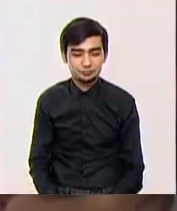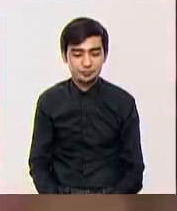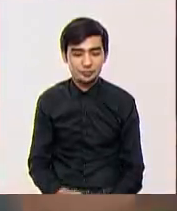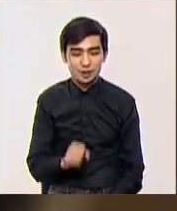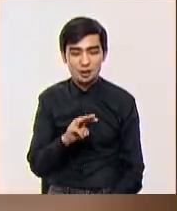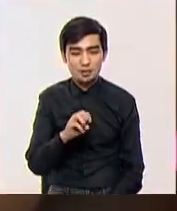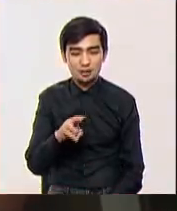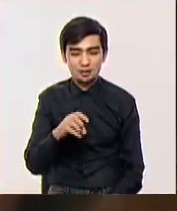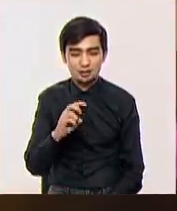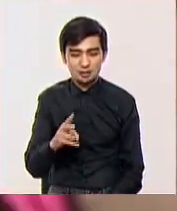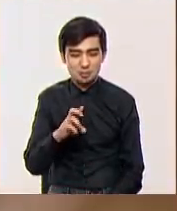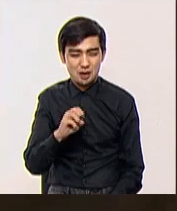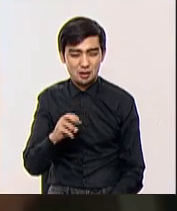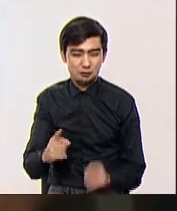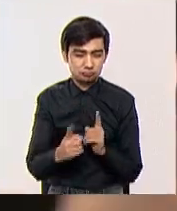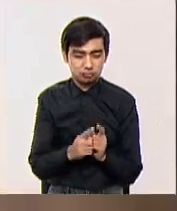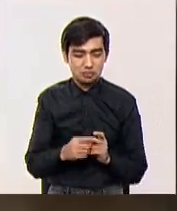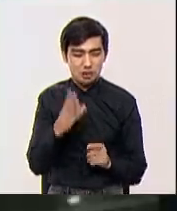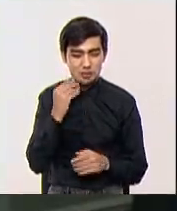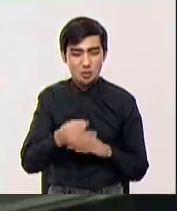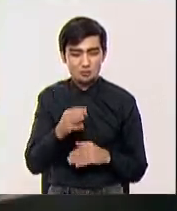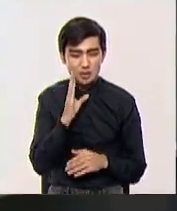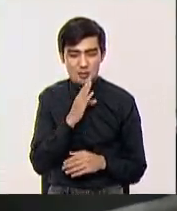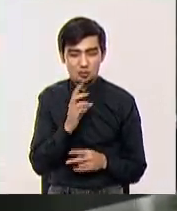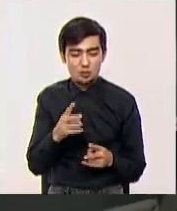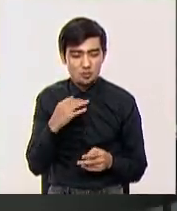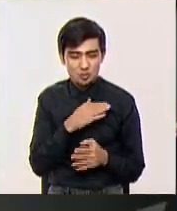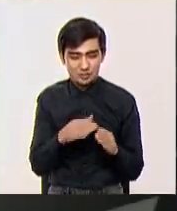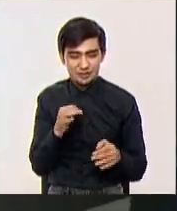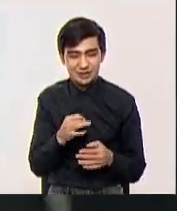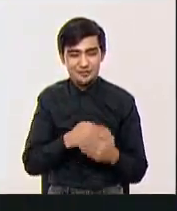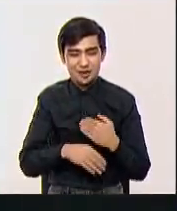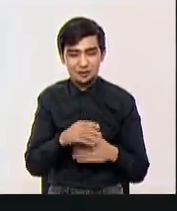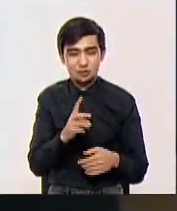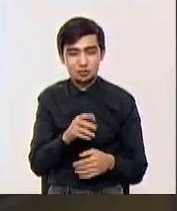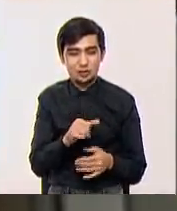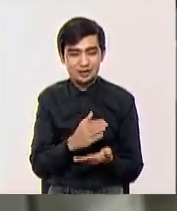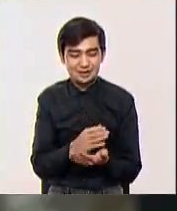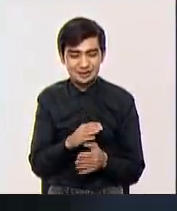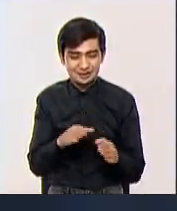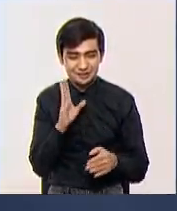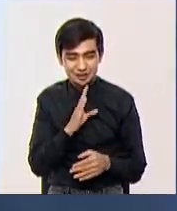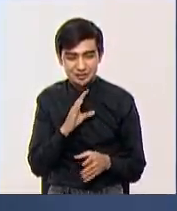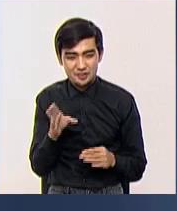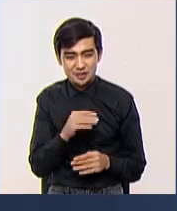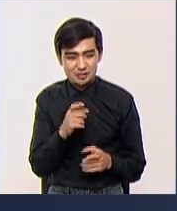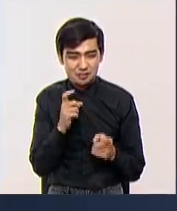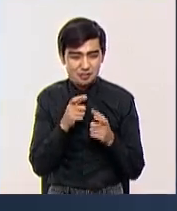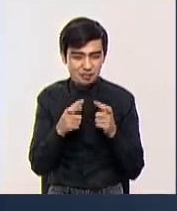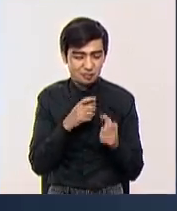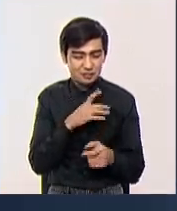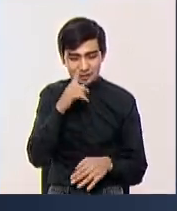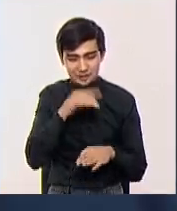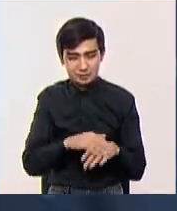Амандық Баталов бізбен кездессін деп Алматы облысындағы көп балалы және мүгедек балалары бар аналардың былтыр осылай шу шығарып, әкімдіктің